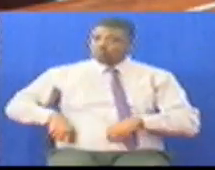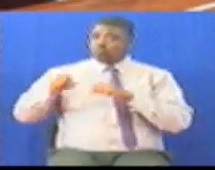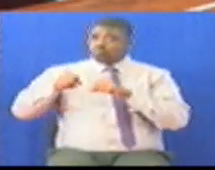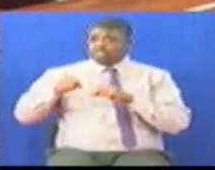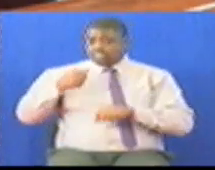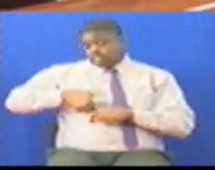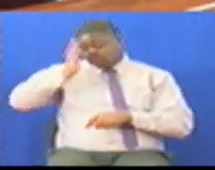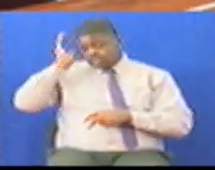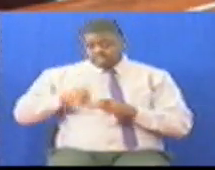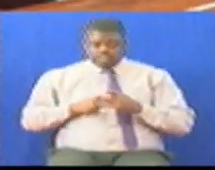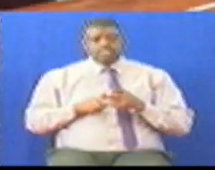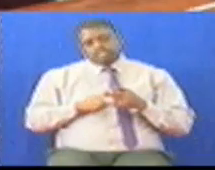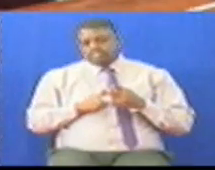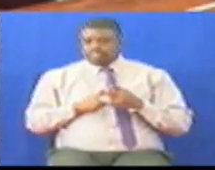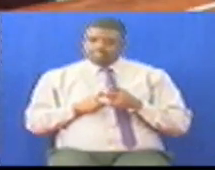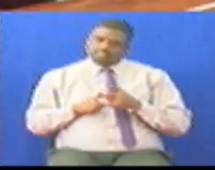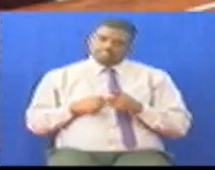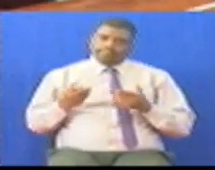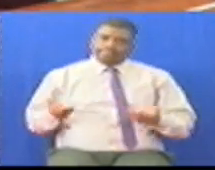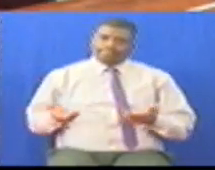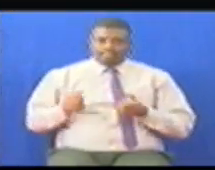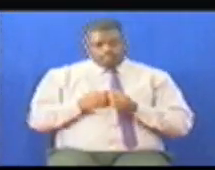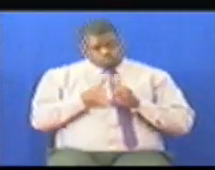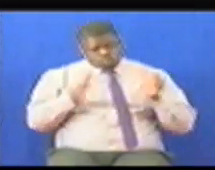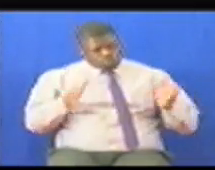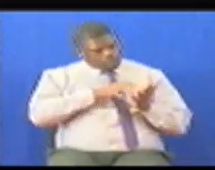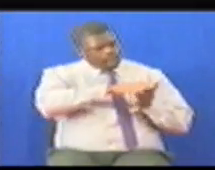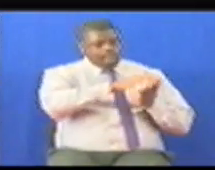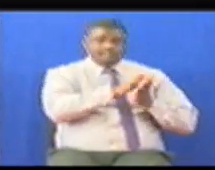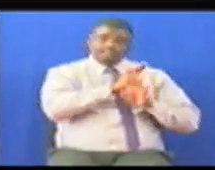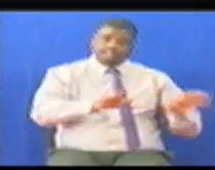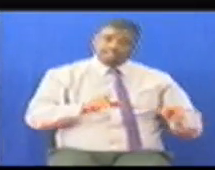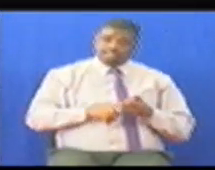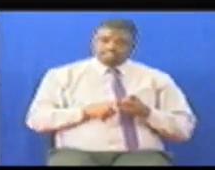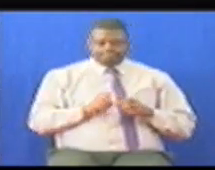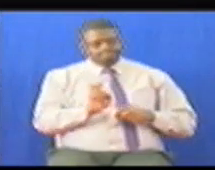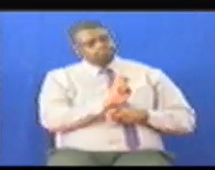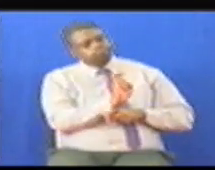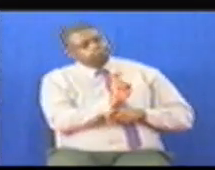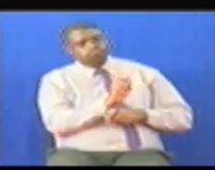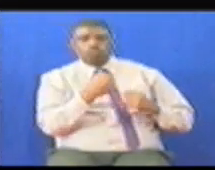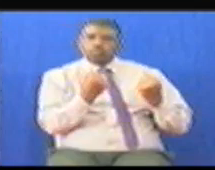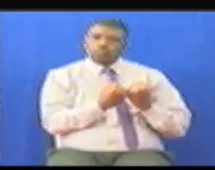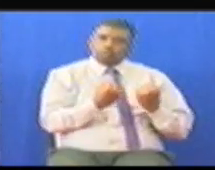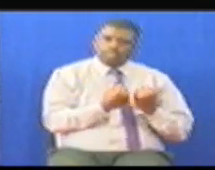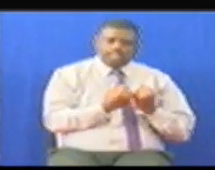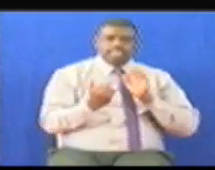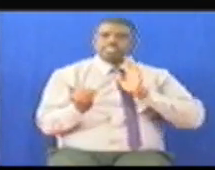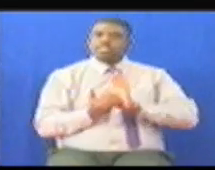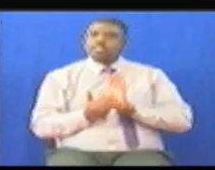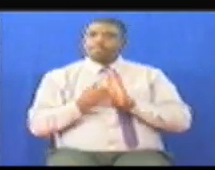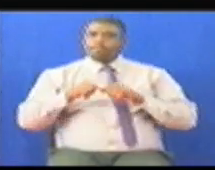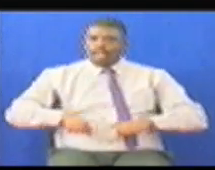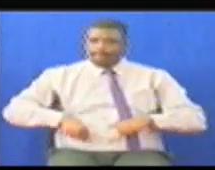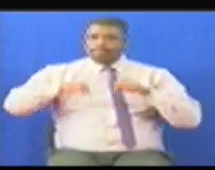Utawala Bora. Lakini kubwa ambalo tayari nimeshalieleza huko kwamba tumesimamia utungwaji wa sheria ya mamlaka